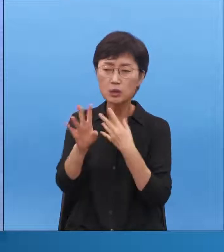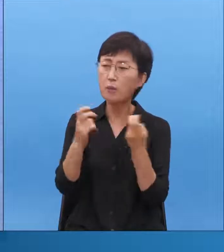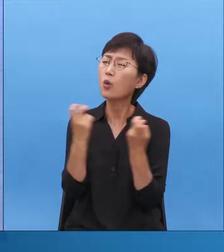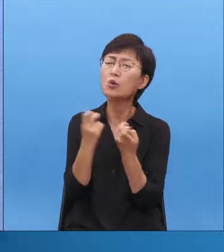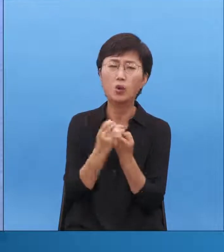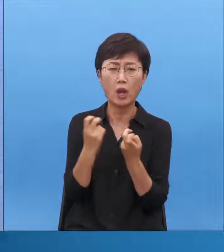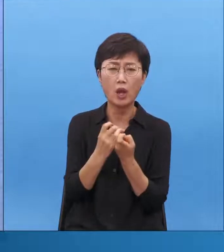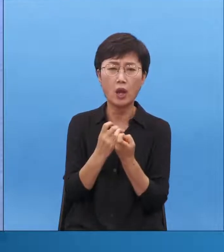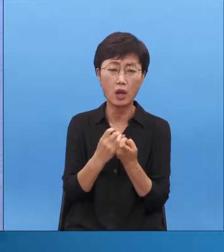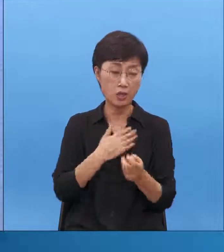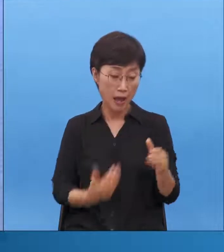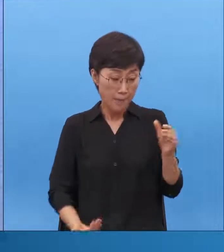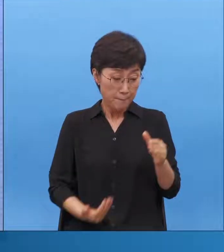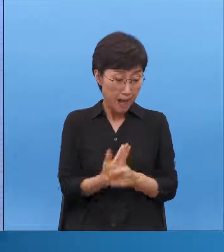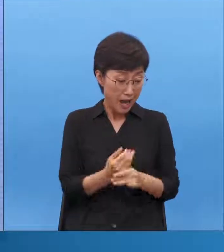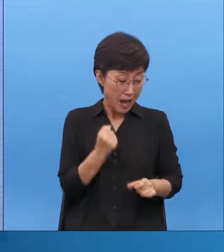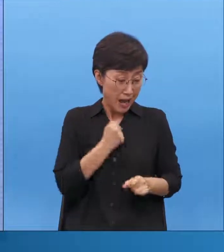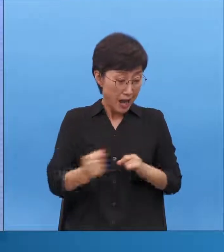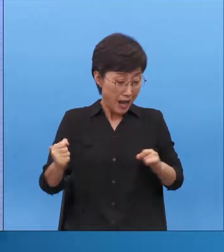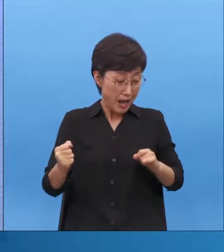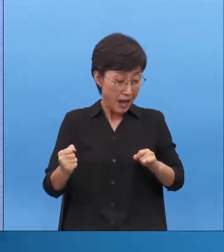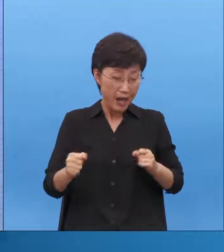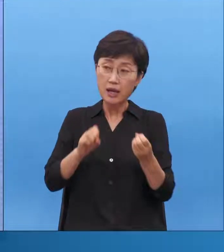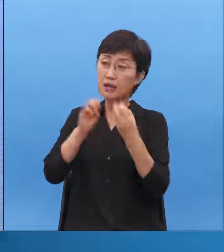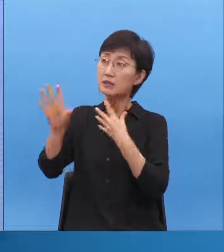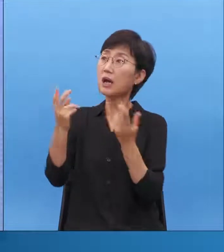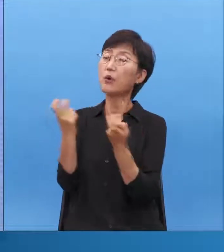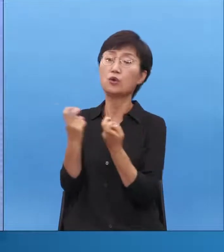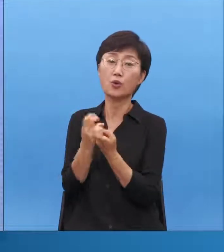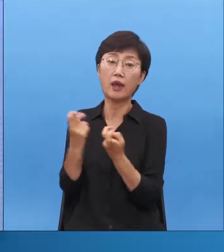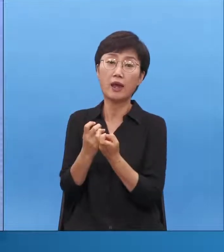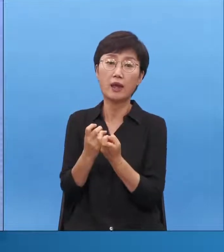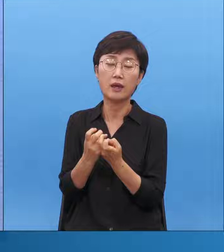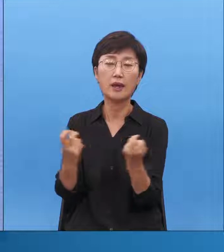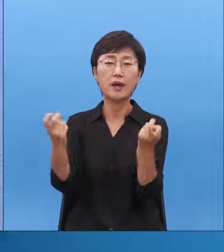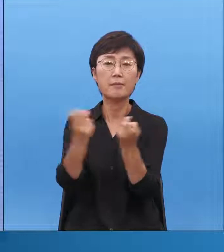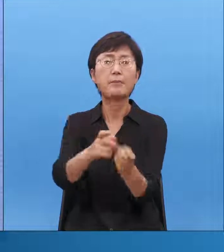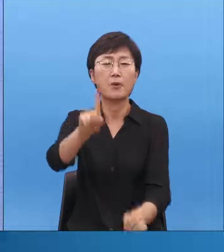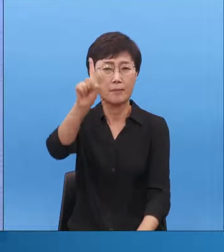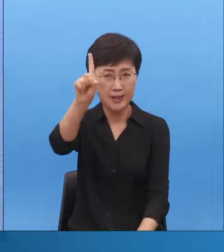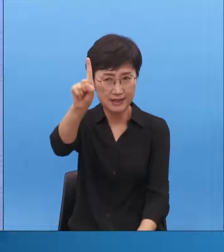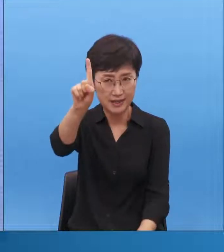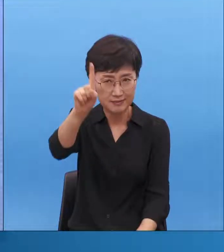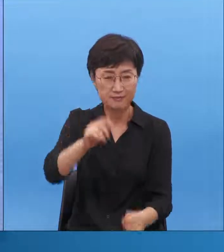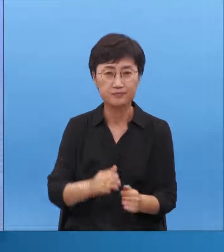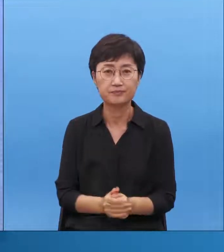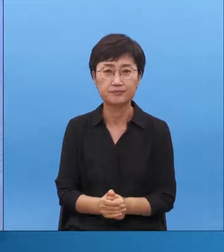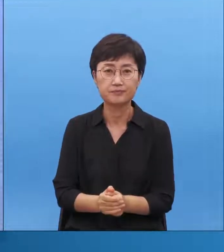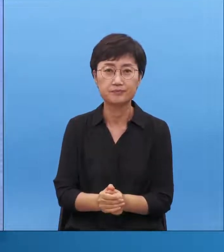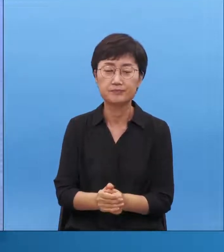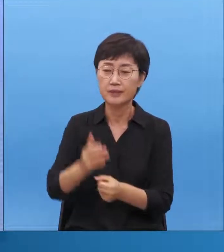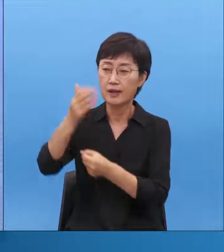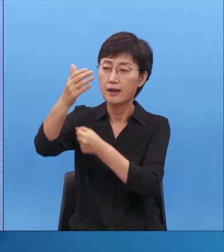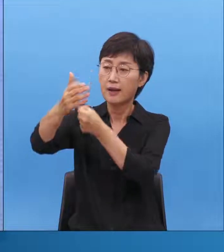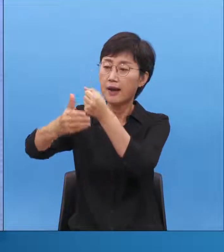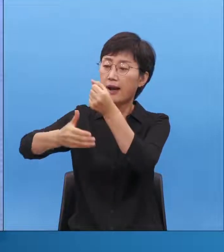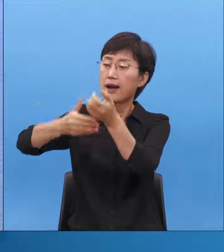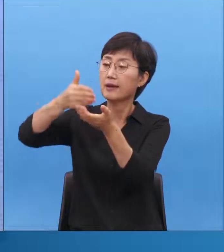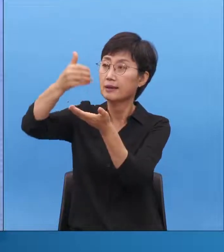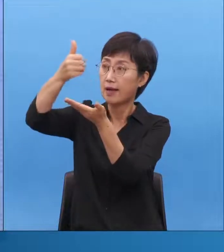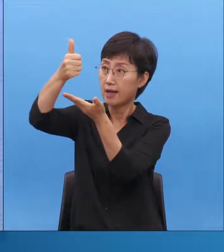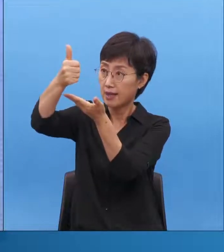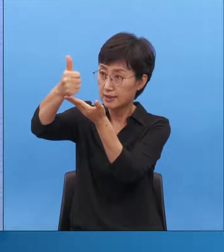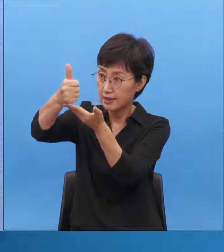great difficulties, how can I receive answers? 방법은 딱 하나 있습니다. There is only one method. 하나님의